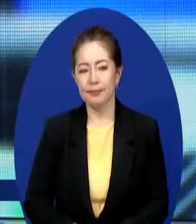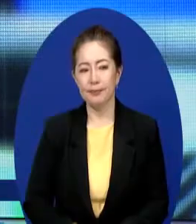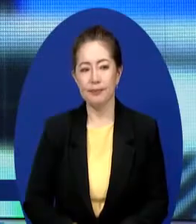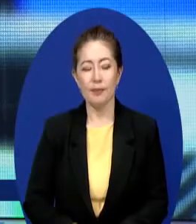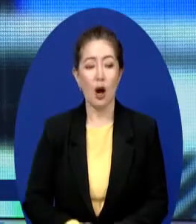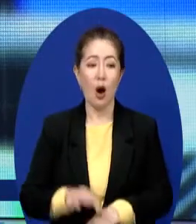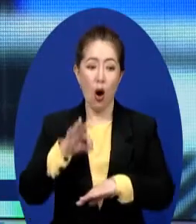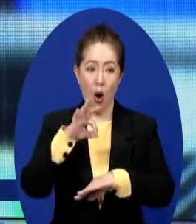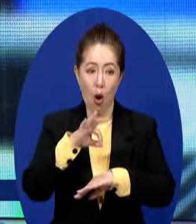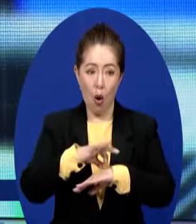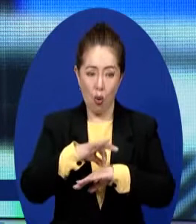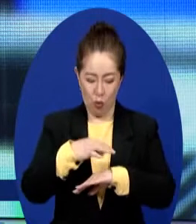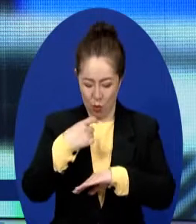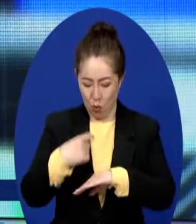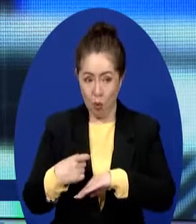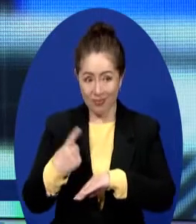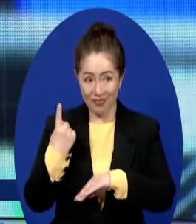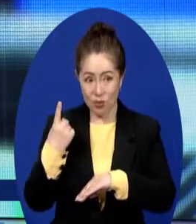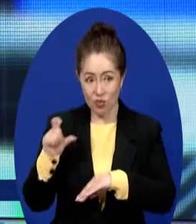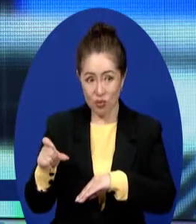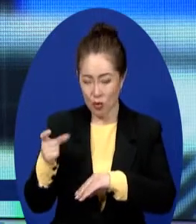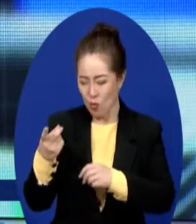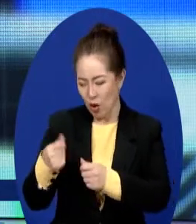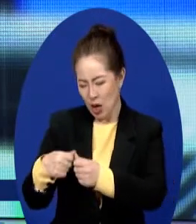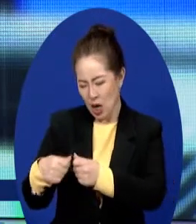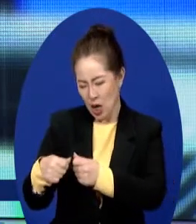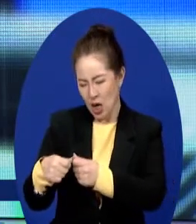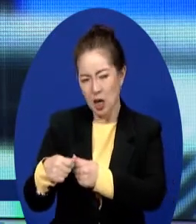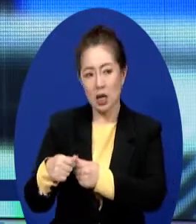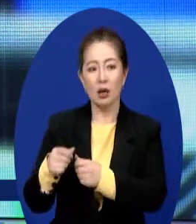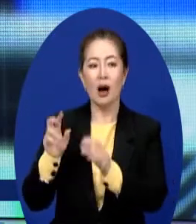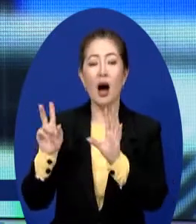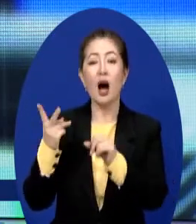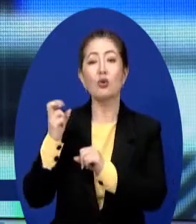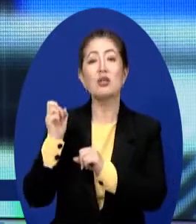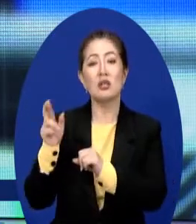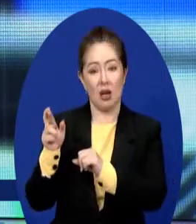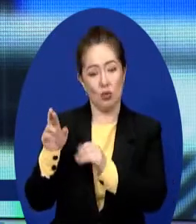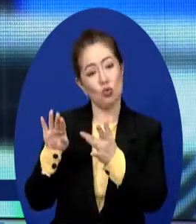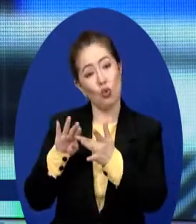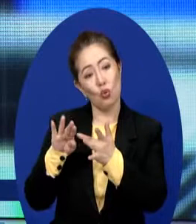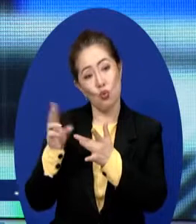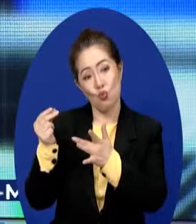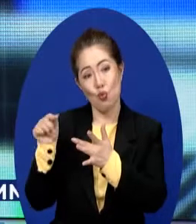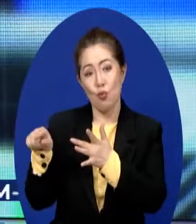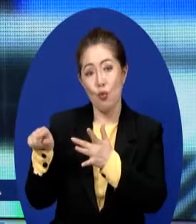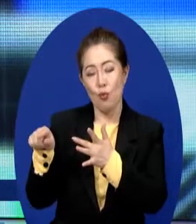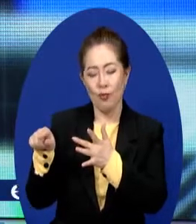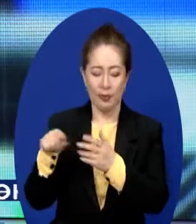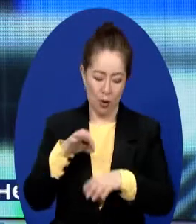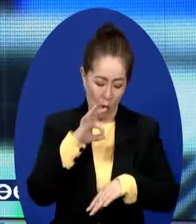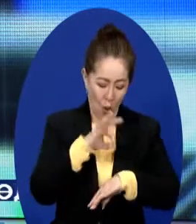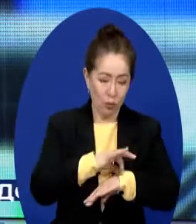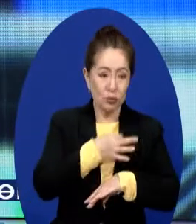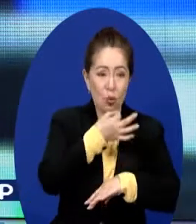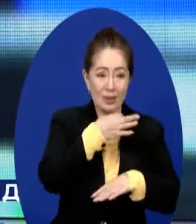Өвдсөн нэг хүний эмчилгээний зардал дунджаар 12 сая төгрөг болдог гэсэн судалгаа байна. Өвчнөөс урьдчилан сэргийлж чадах юм бол иргэд эрүүл мэнд болоод эдийн засгийн